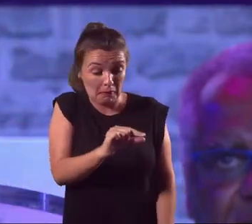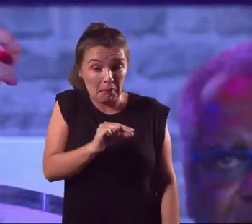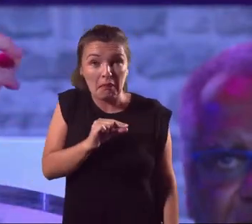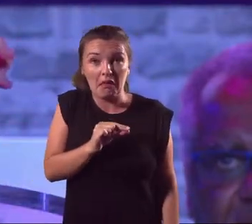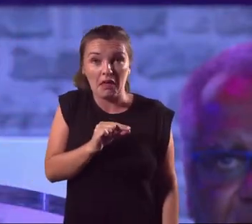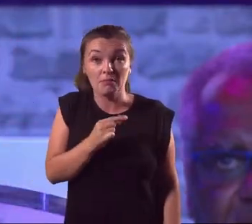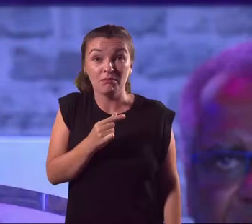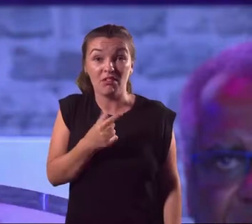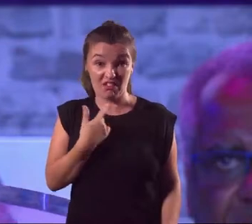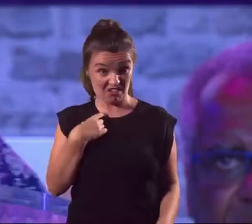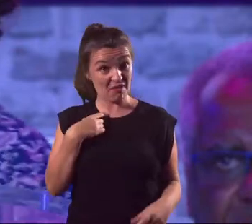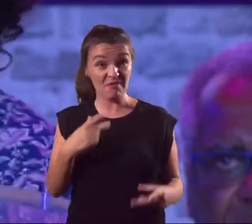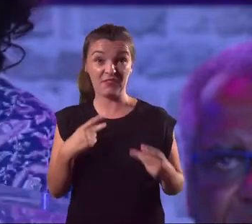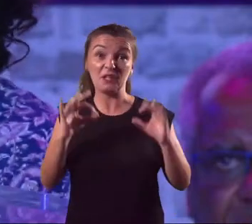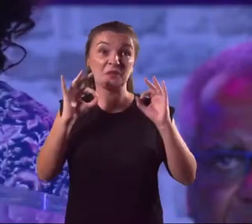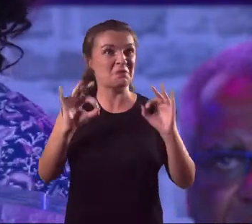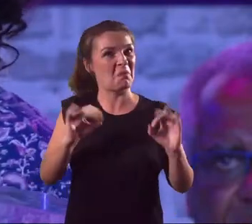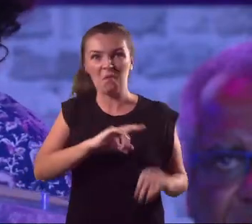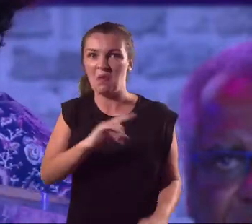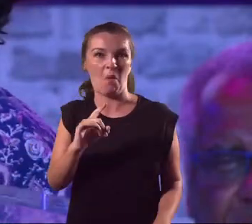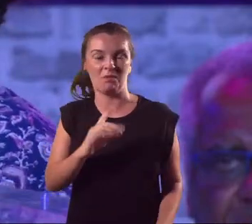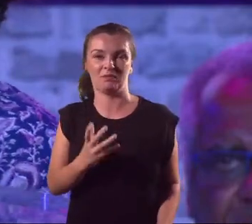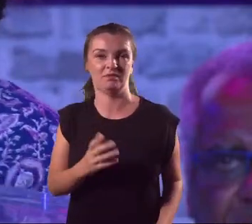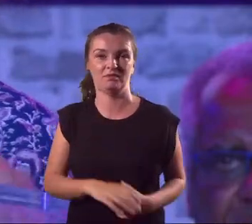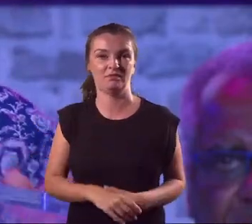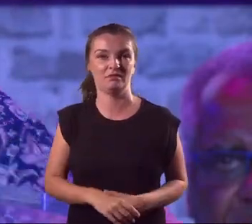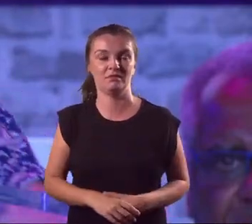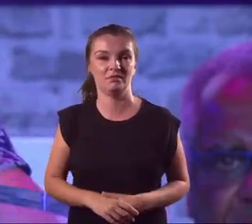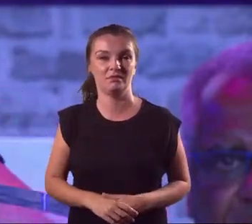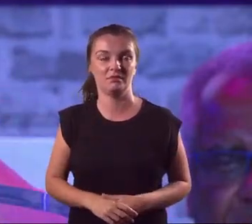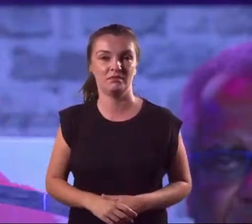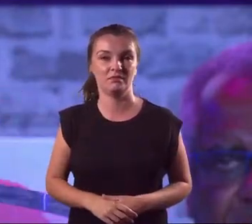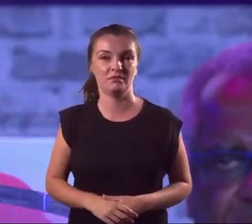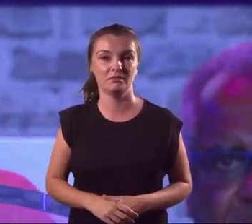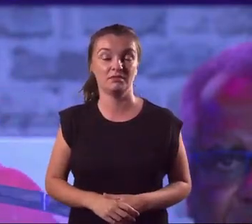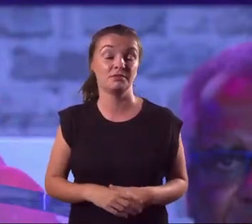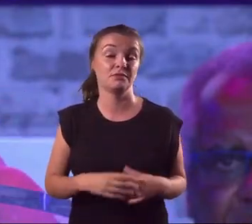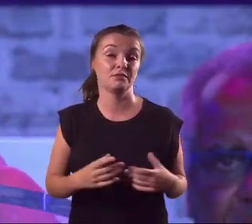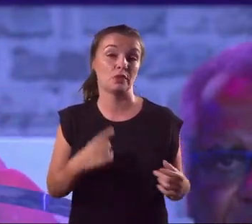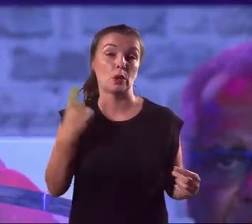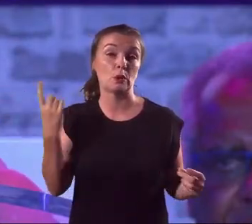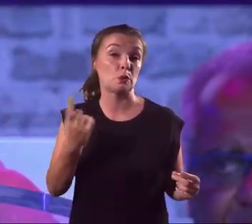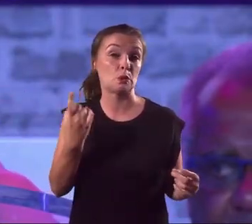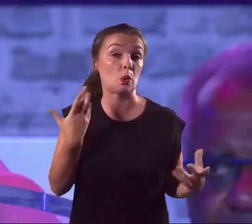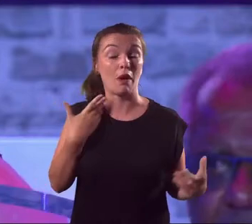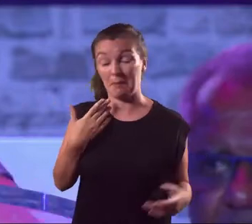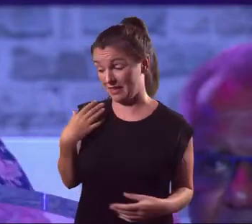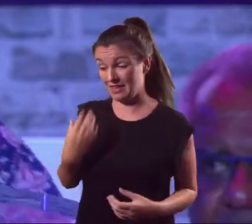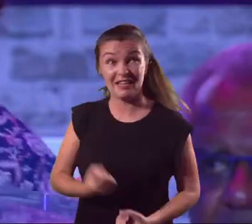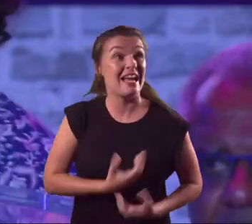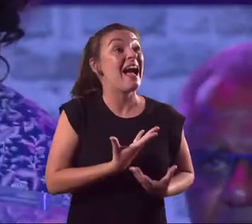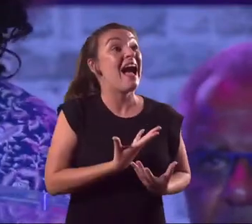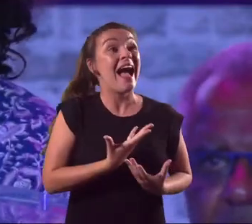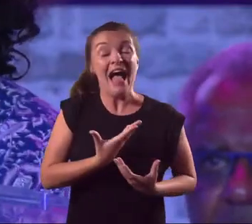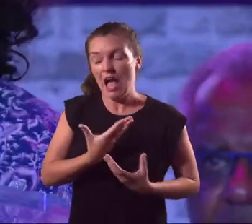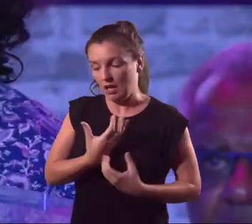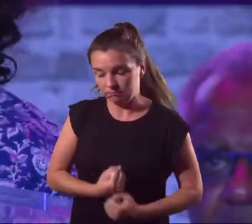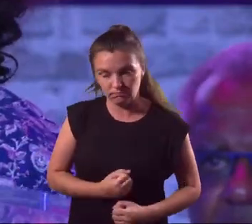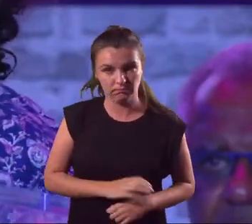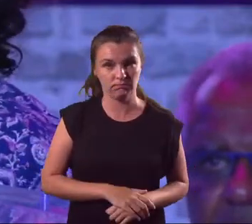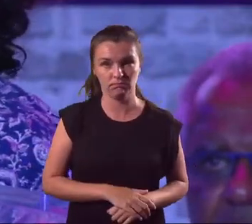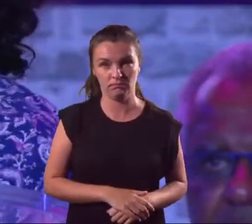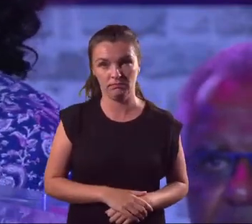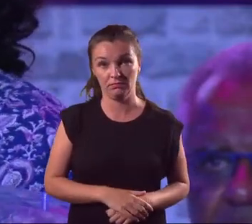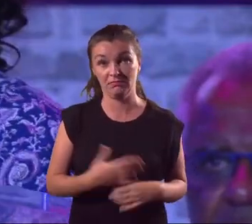pour survivre. Et quel est le réflexe ? Toujours le même. Celui de la répression. Quel est le réflexe ?